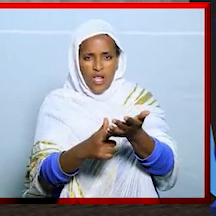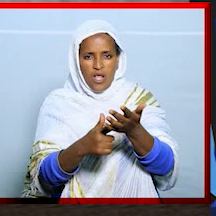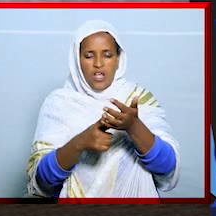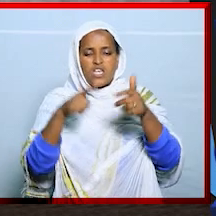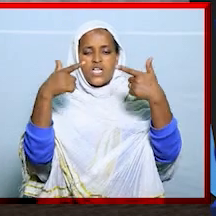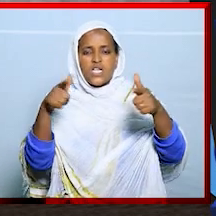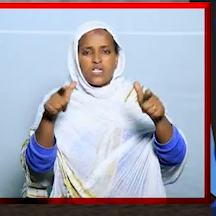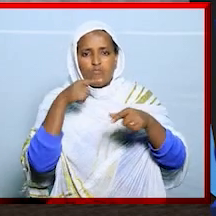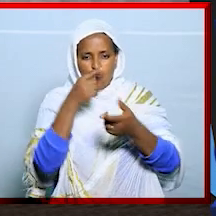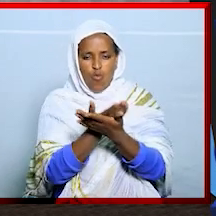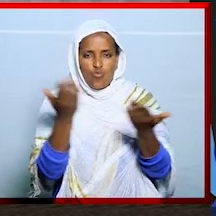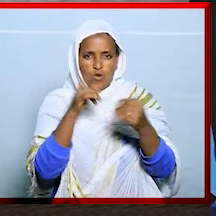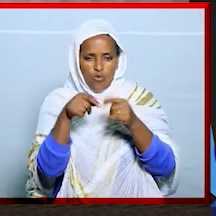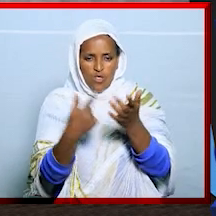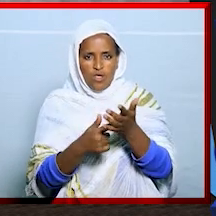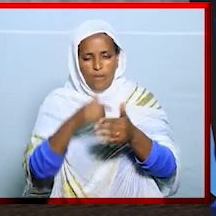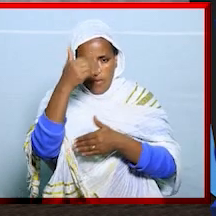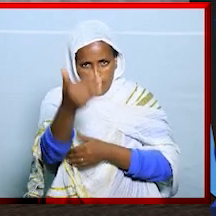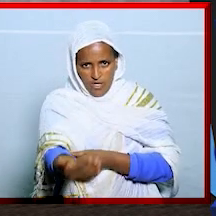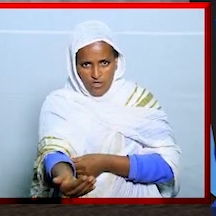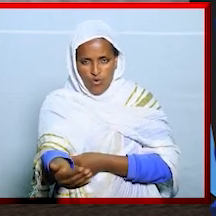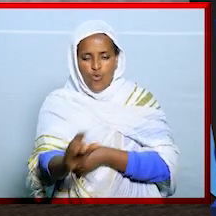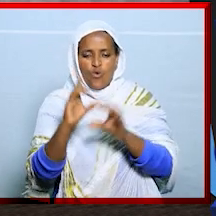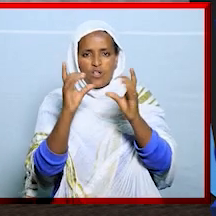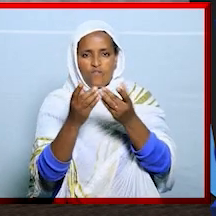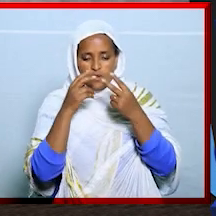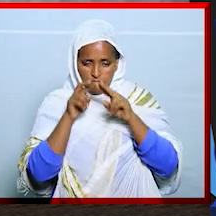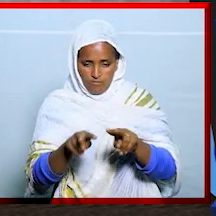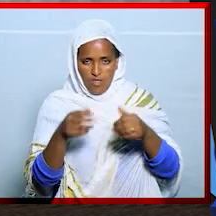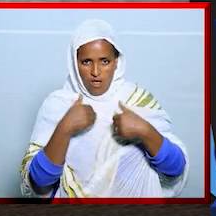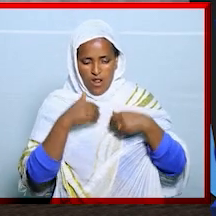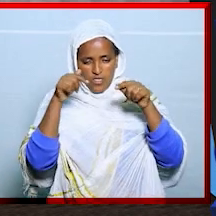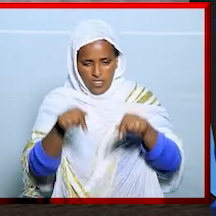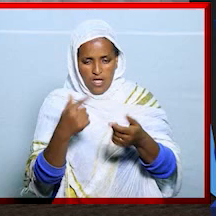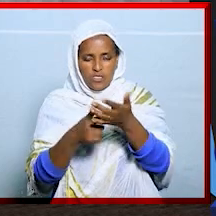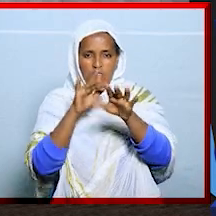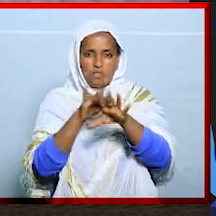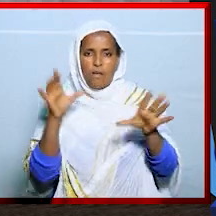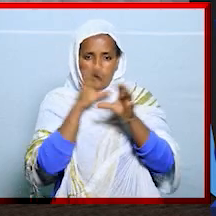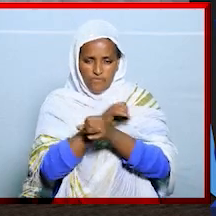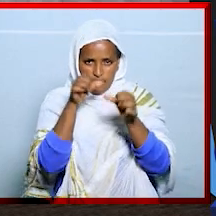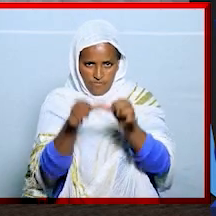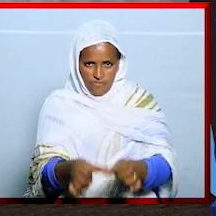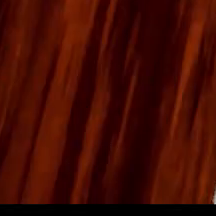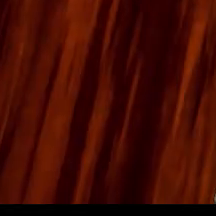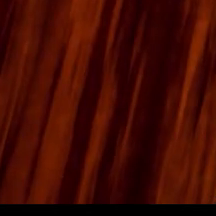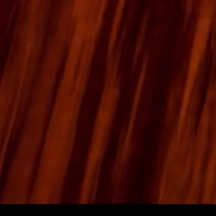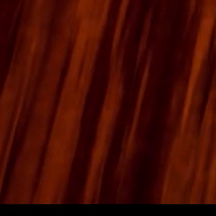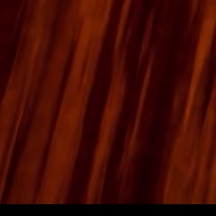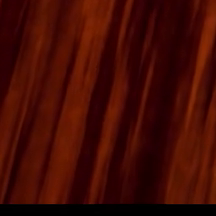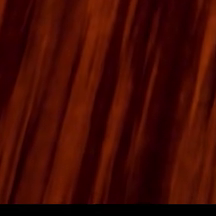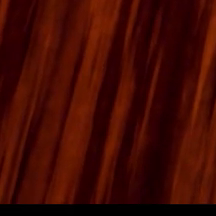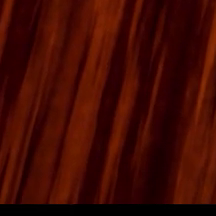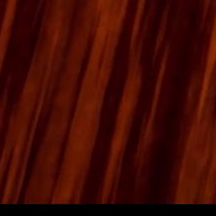ይሄ እድል የሚባለው ጉዳይ ነው። ይህንን በሚቀጥለው ክፍል እንመለከታለን። ዛሬ እዚህ ላይ ይበቃናል። ይቆየን።